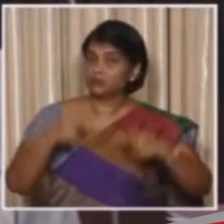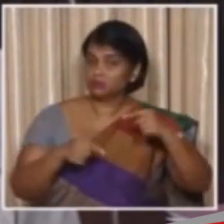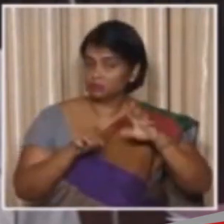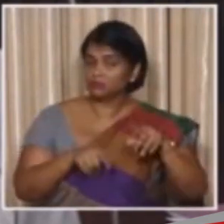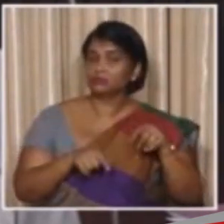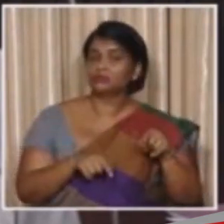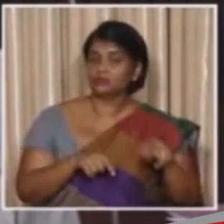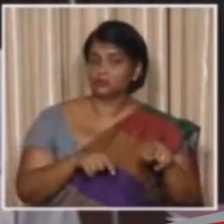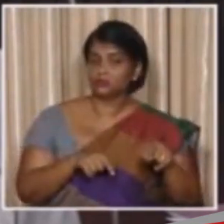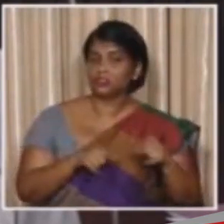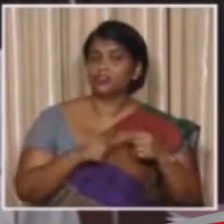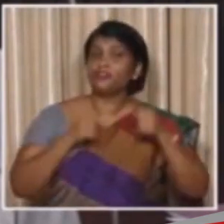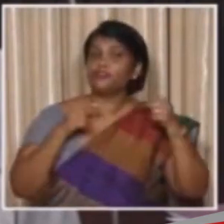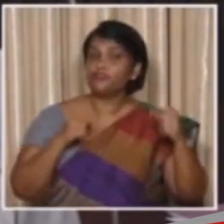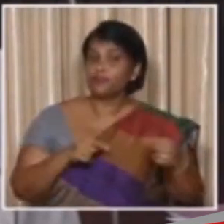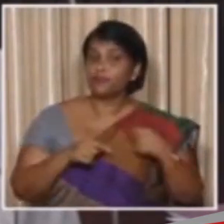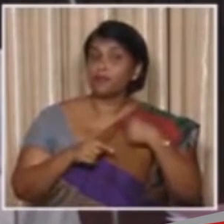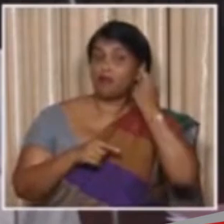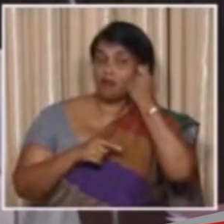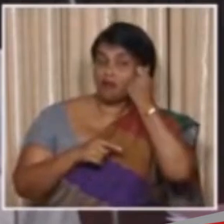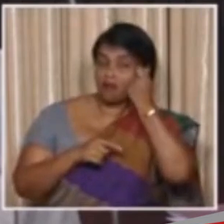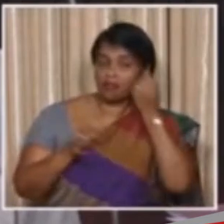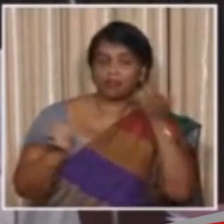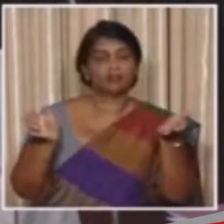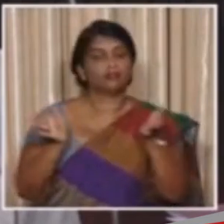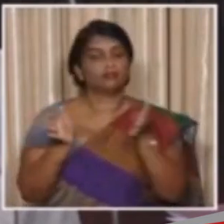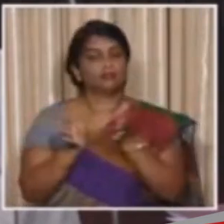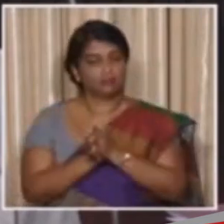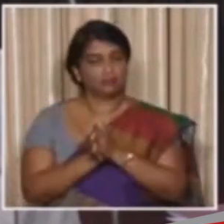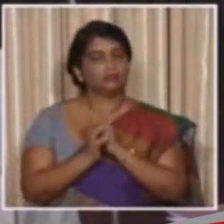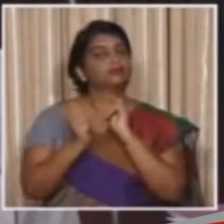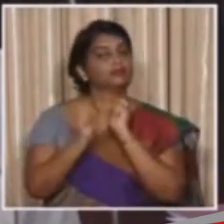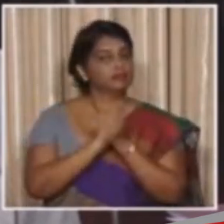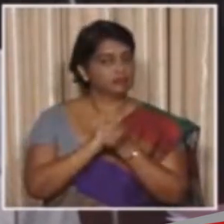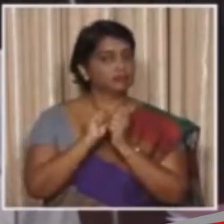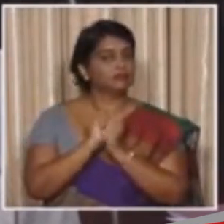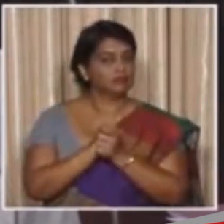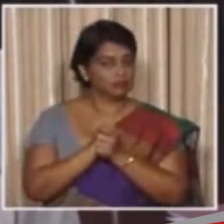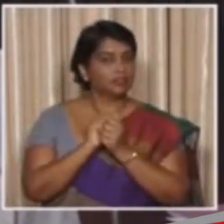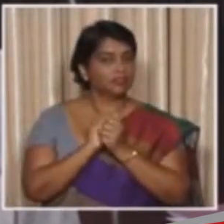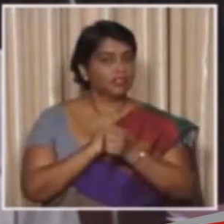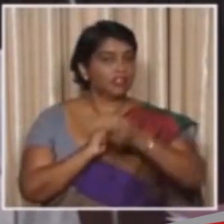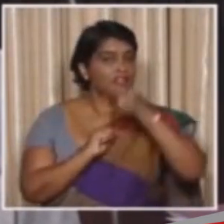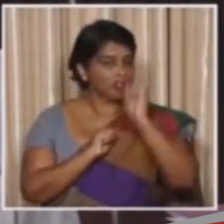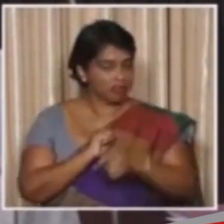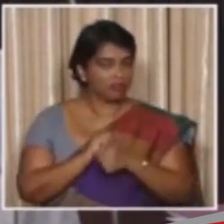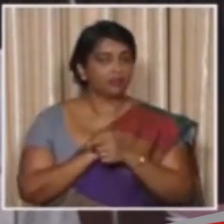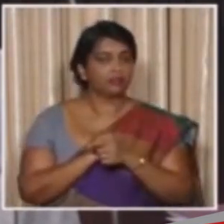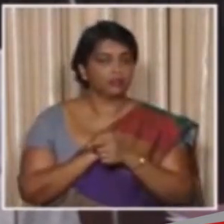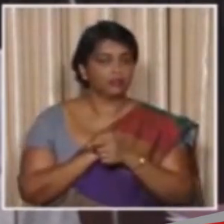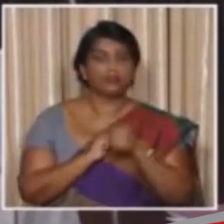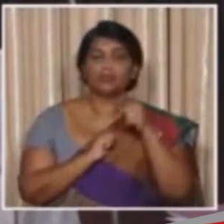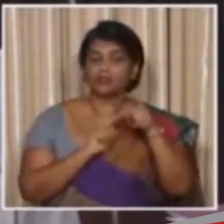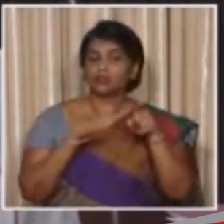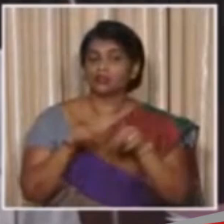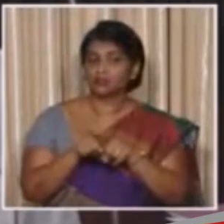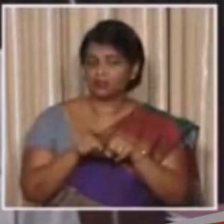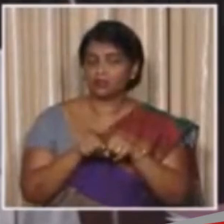තියෙන්නේ විපක්ෂයේ අදහසුත් එකතු කරලා වෙනස් කිරීමක් කරනවන එක කරලා අනුමත කරගන්නයි. ඒ